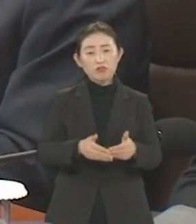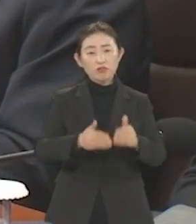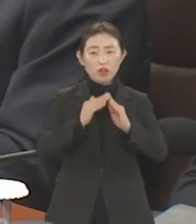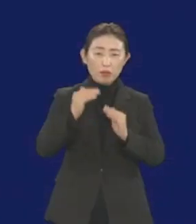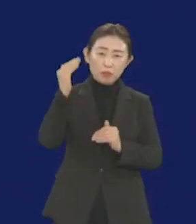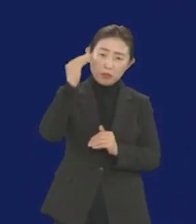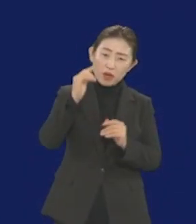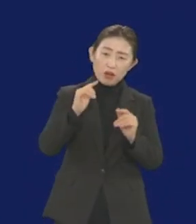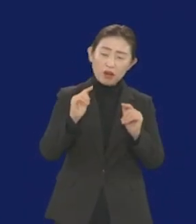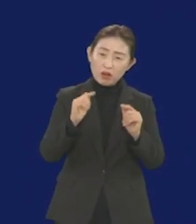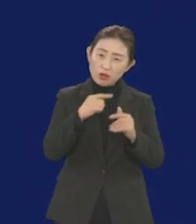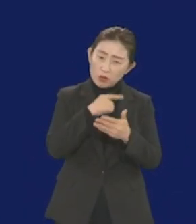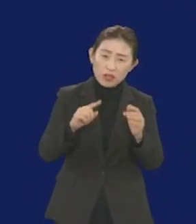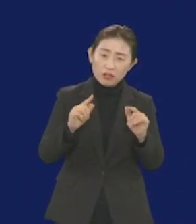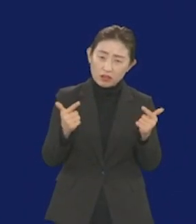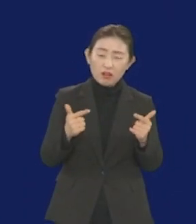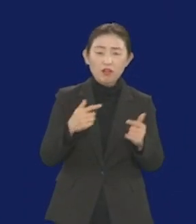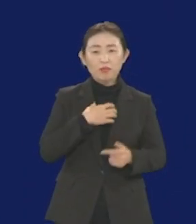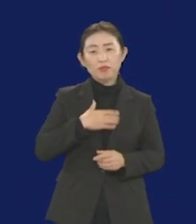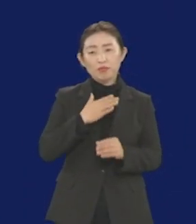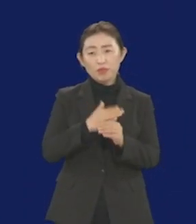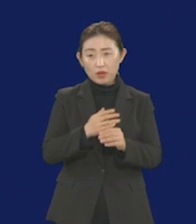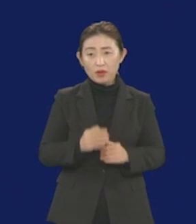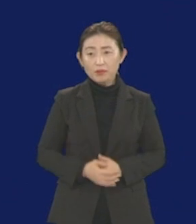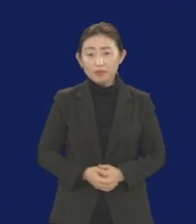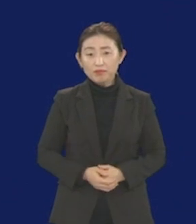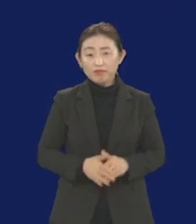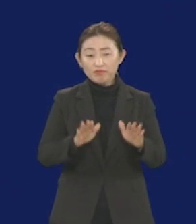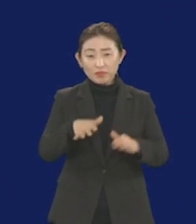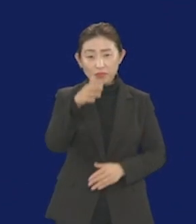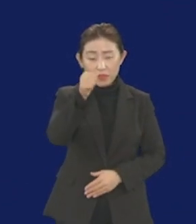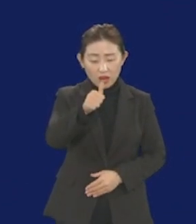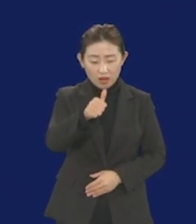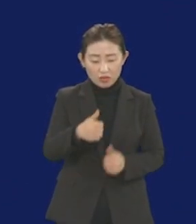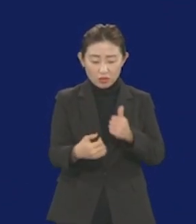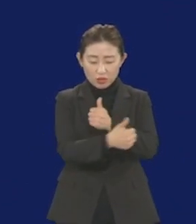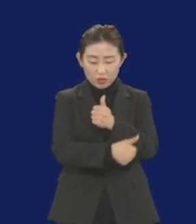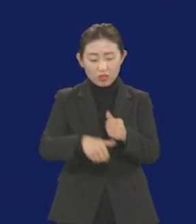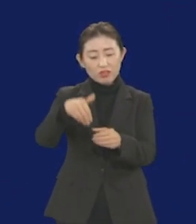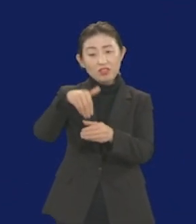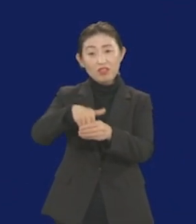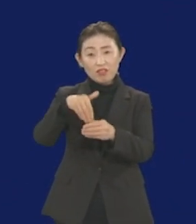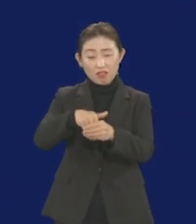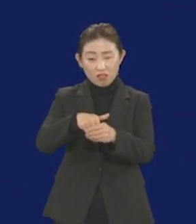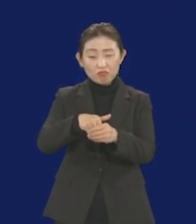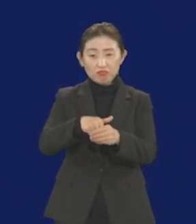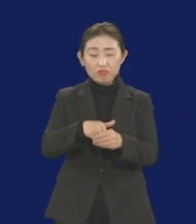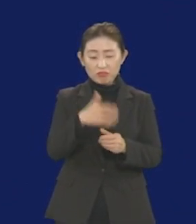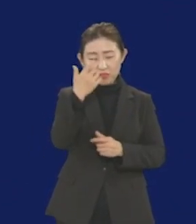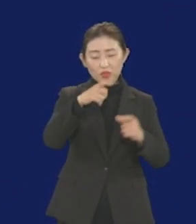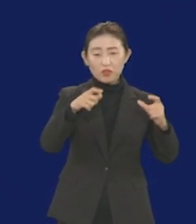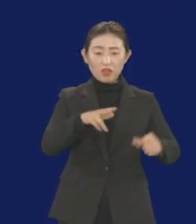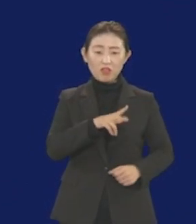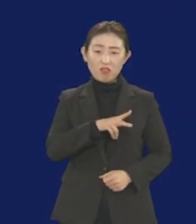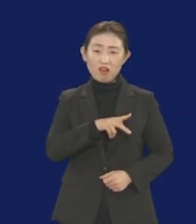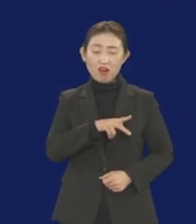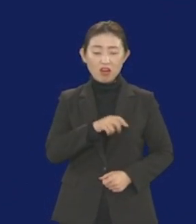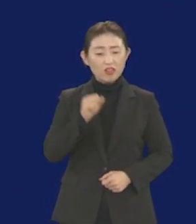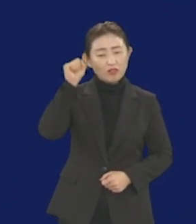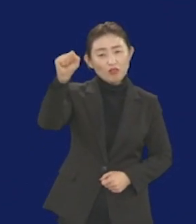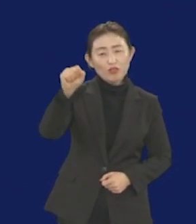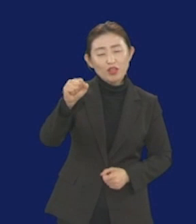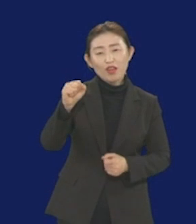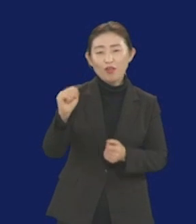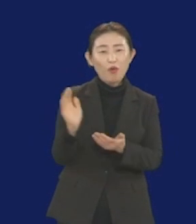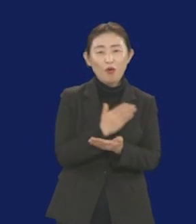있습니다. 당대표 선거와 최고위원 선거에서 지역 출신들이 출마를 안 했기 때문에 이제 당선될 확률은 없을